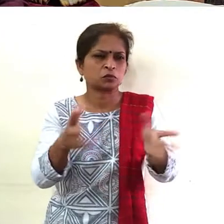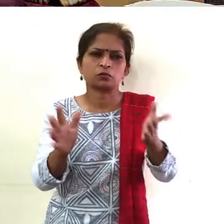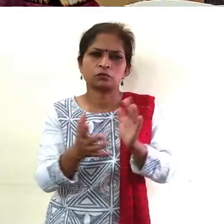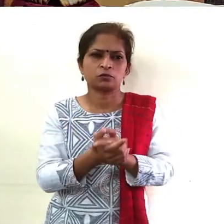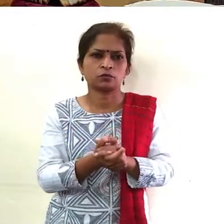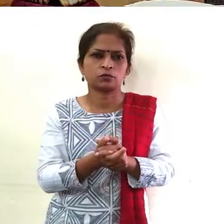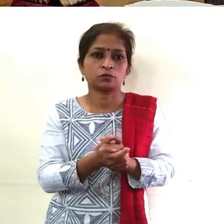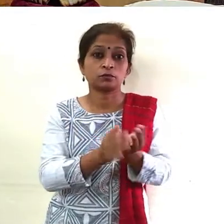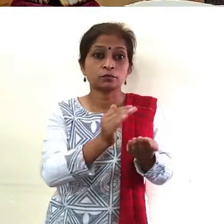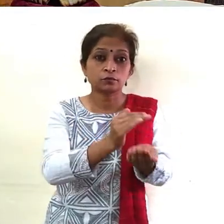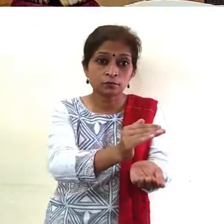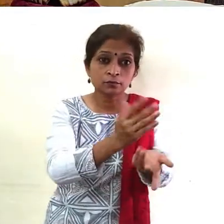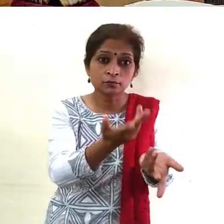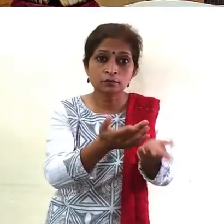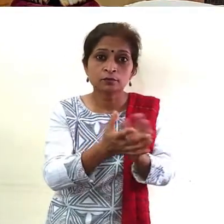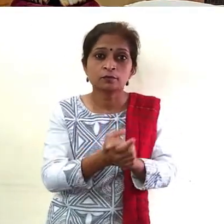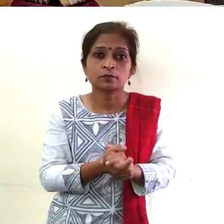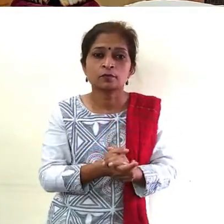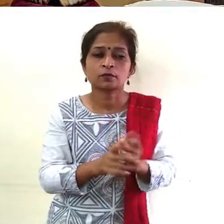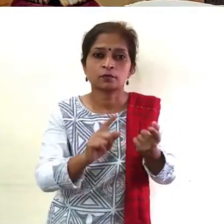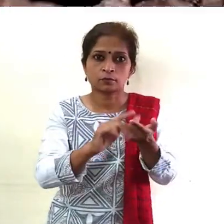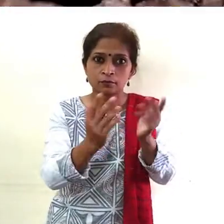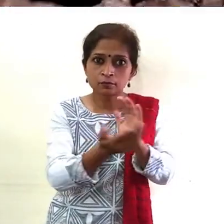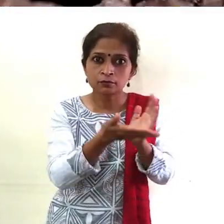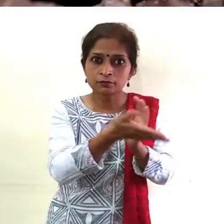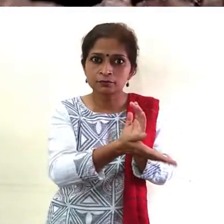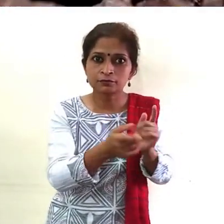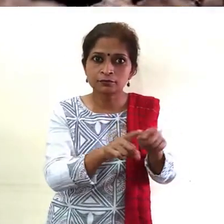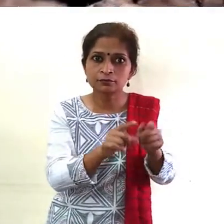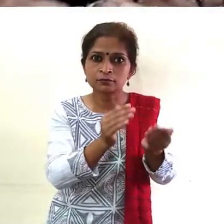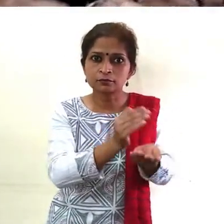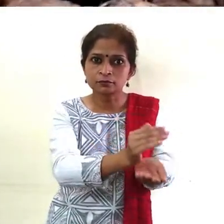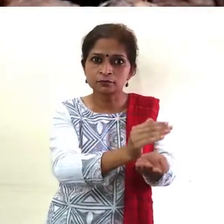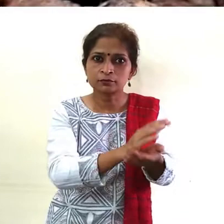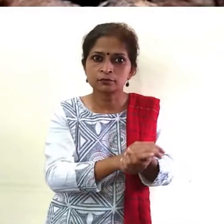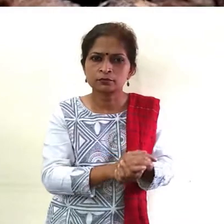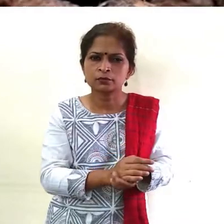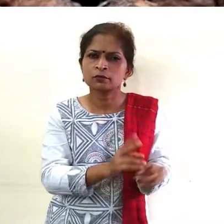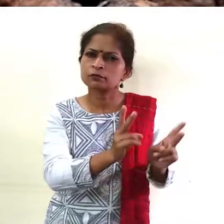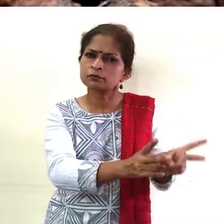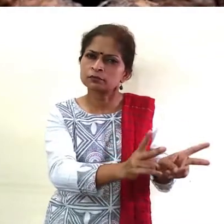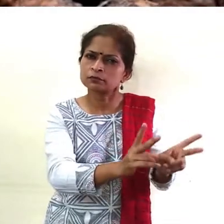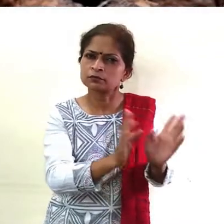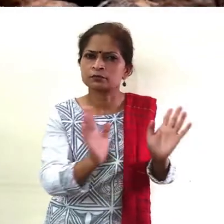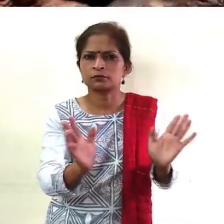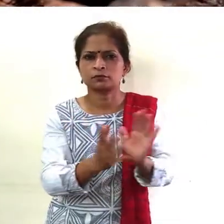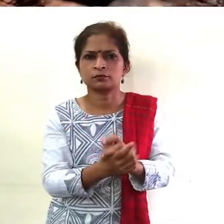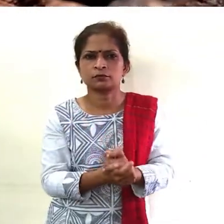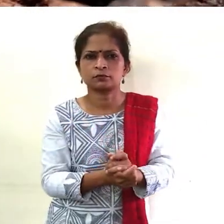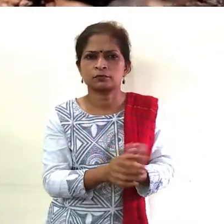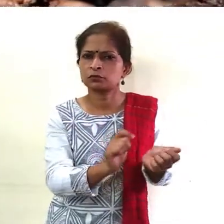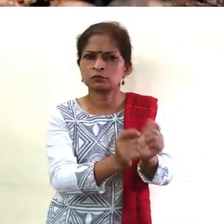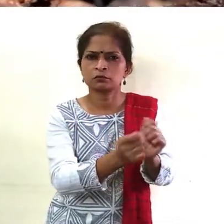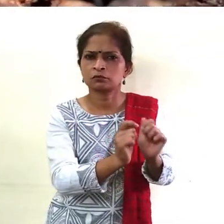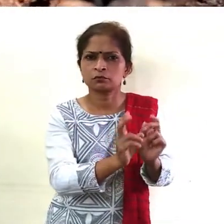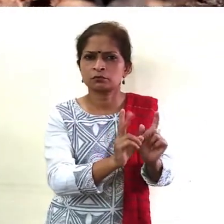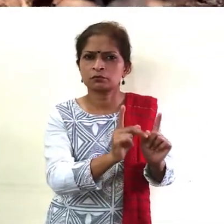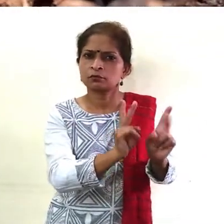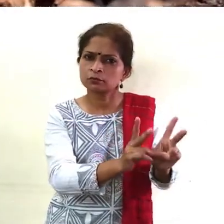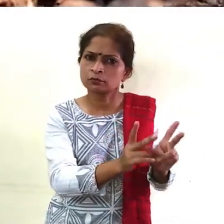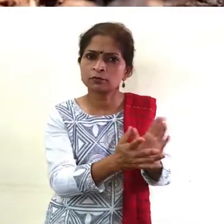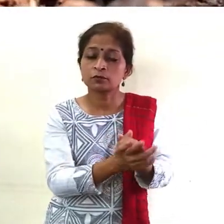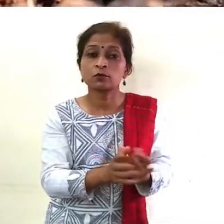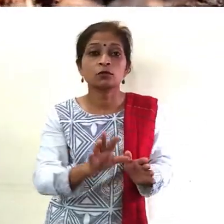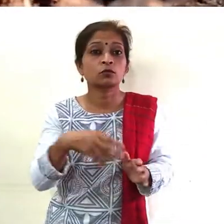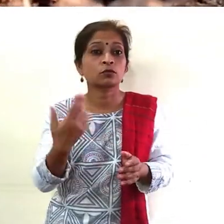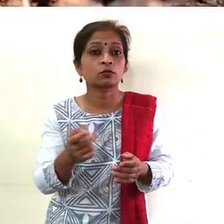एक चीज का जन्म होता है, इस पृथ्वी से ही जन्म होता है, बिल्कुल स्थिर होता है वो चीज,